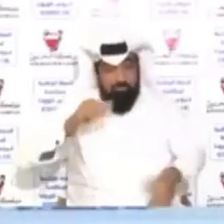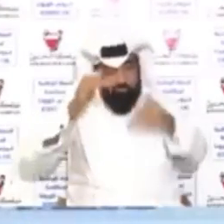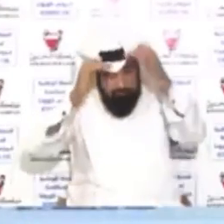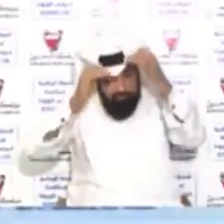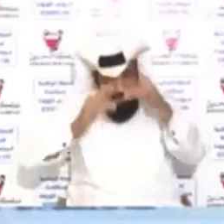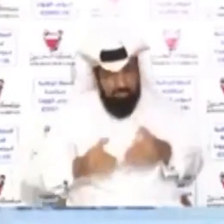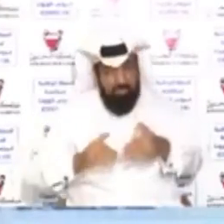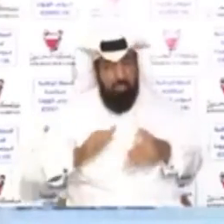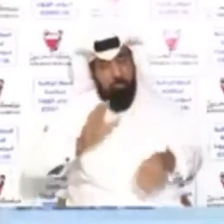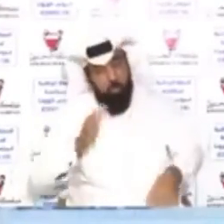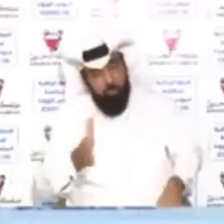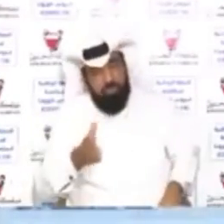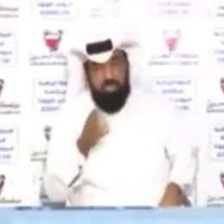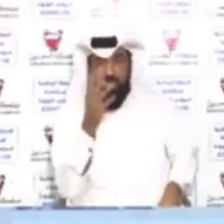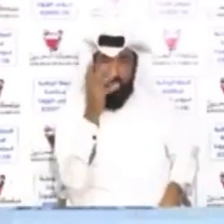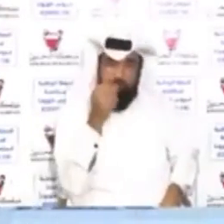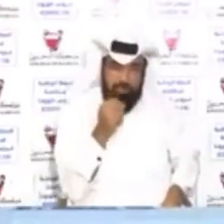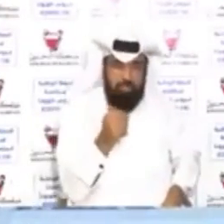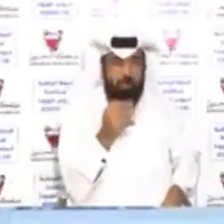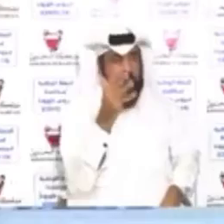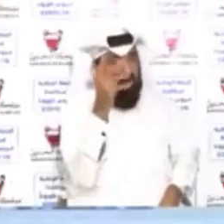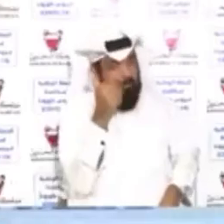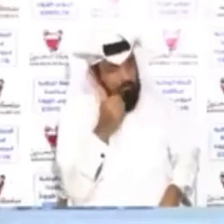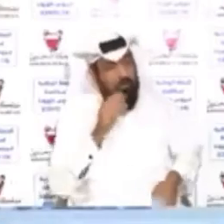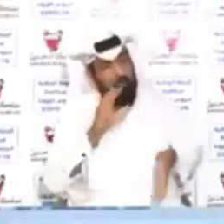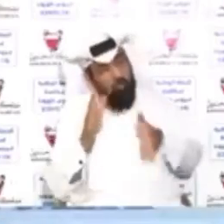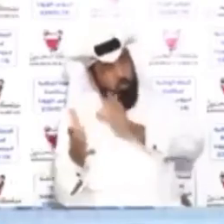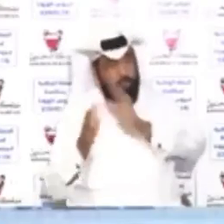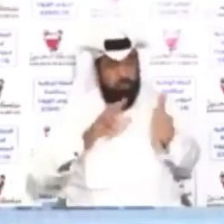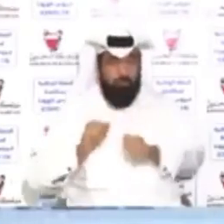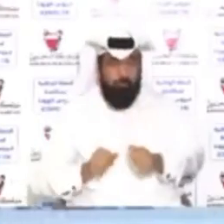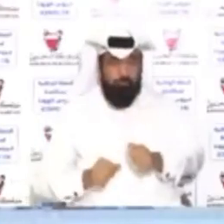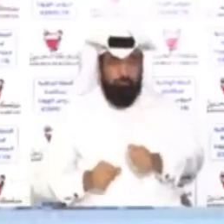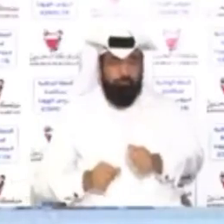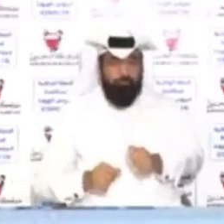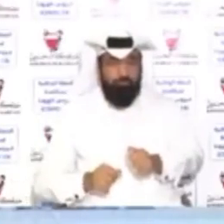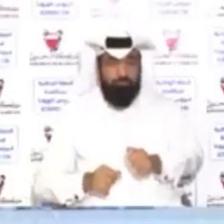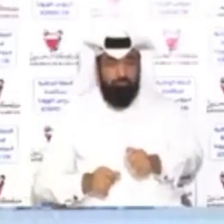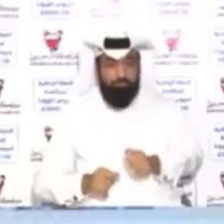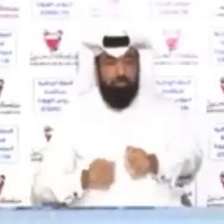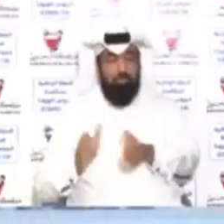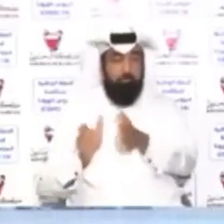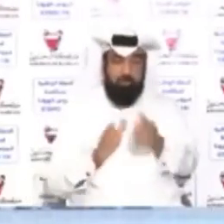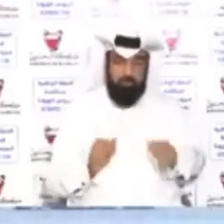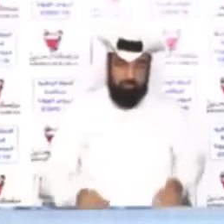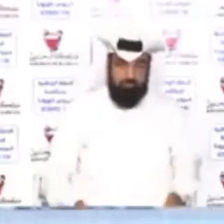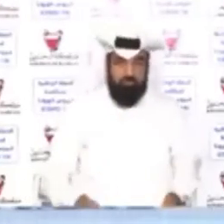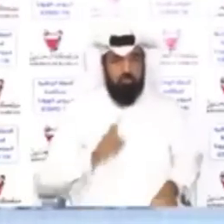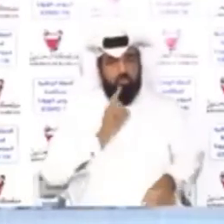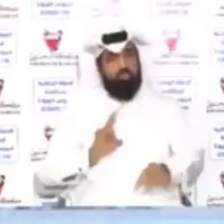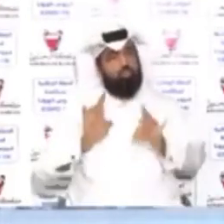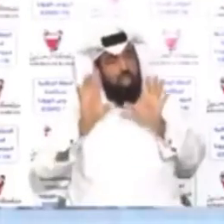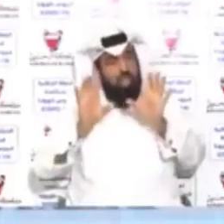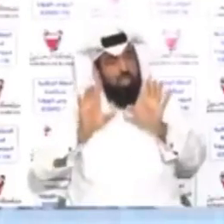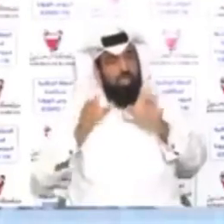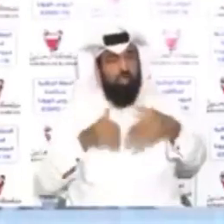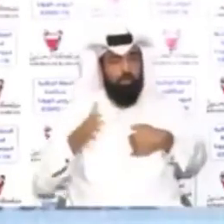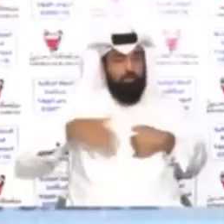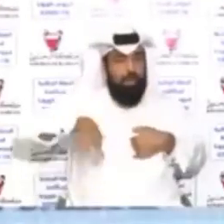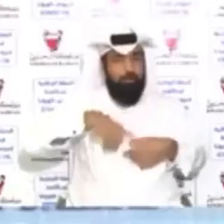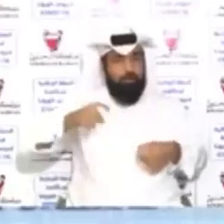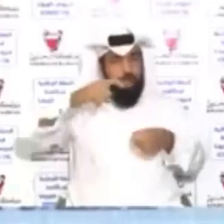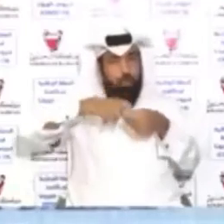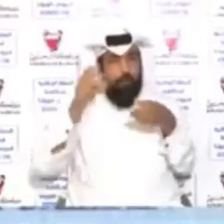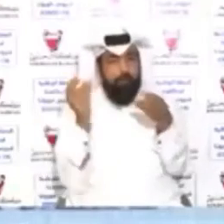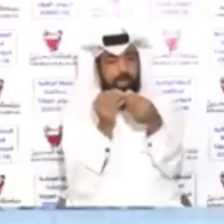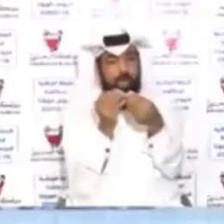أقل ب3 إلى 4 أيام في حالات التهابات الرئوية اللي تكون تقريبا متوسطة أو شديدة. وإن شاء الله بالتعاون مع منظمة الصحة العالمية